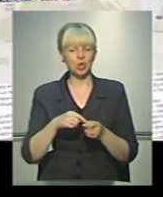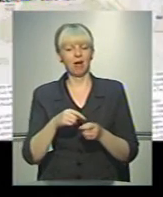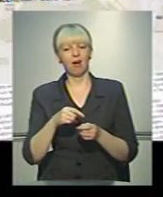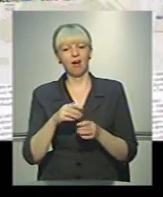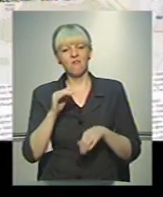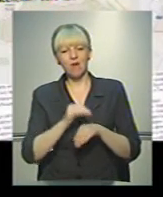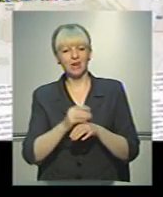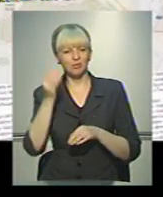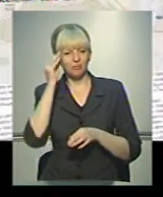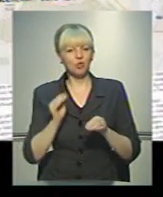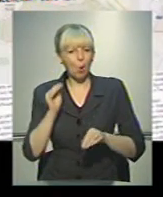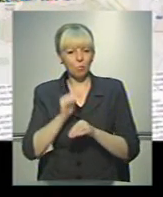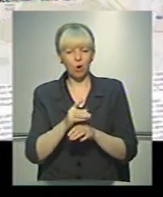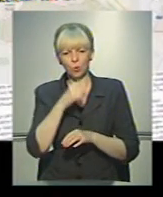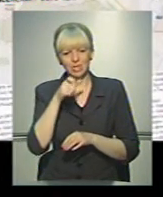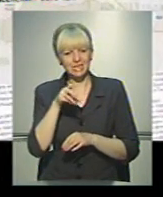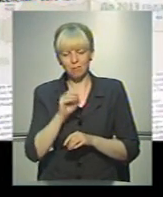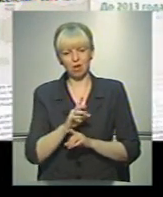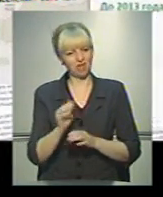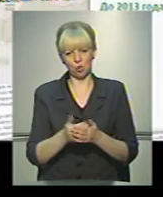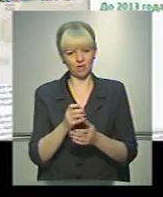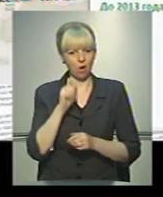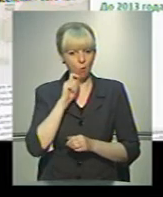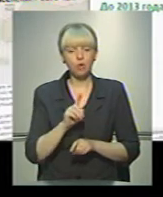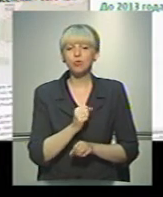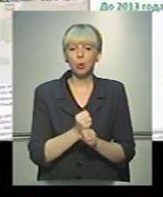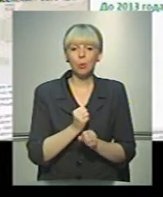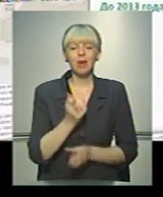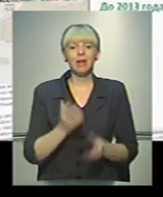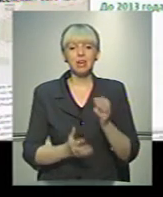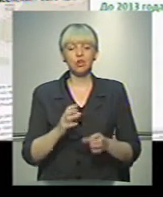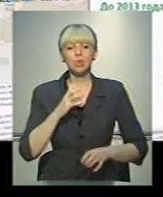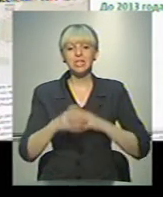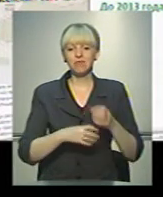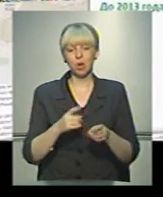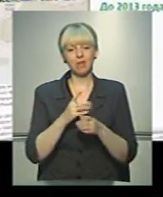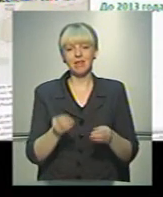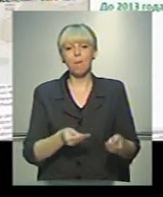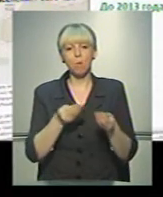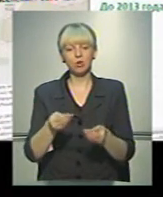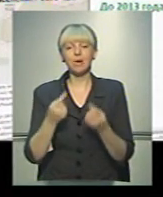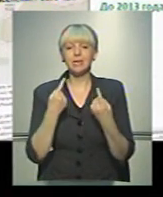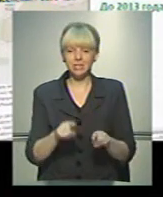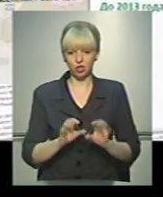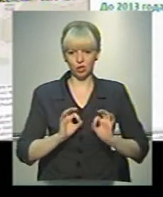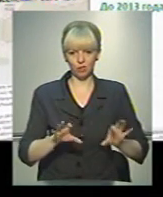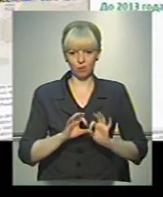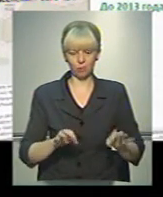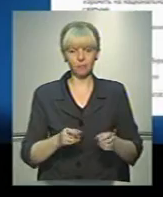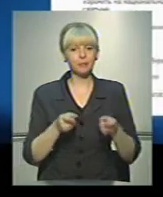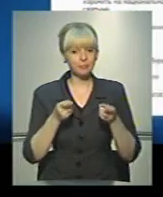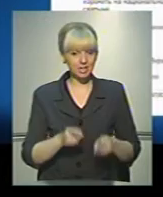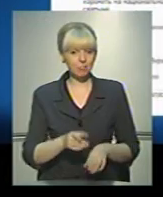у російських медіа вже не новина для України. Але що робити, якщо світові не подається інша інформація?